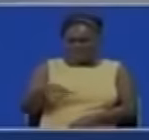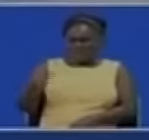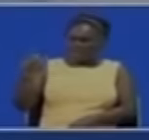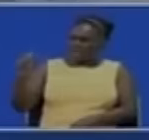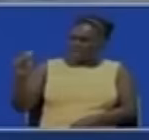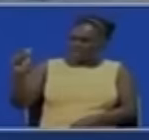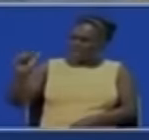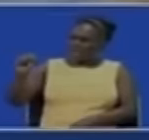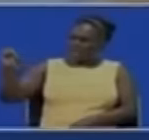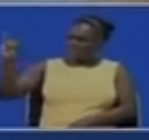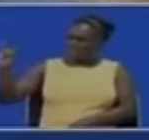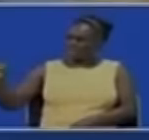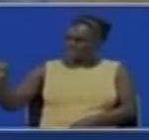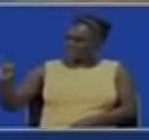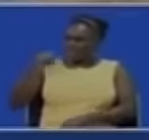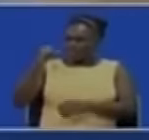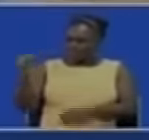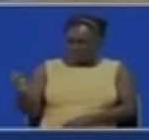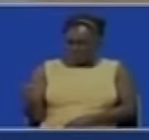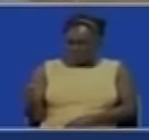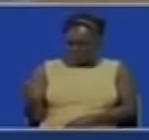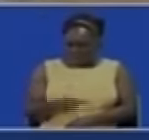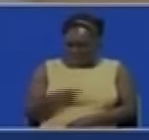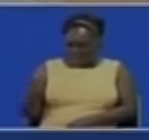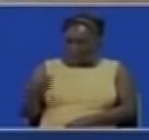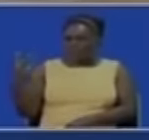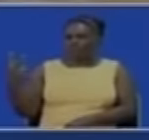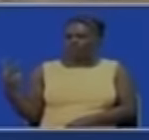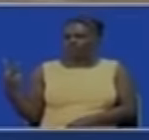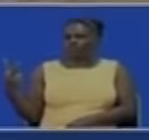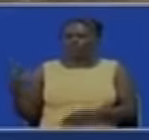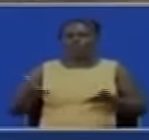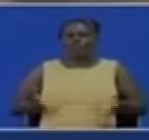Tasia ambaye amekuwa hapa kwa kipindi cha takriban miezi miwili sasa.